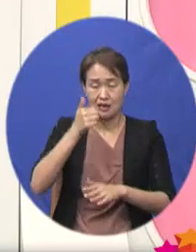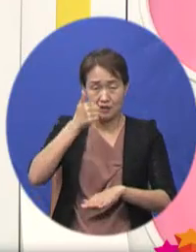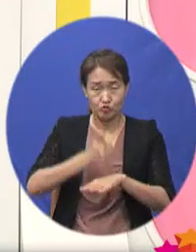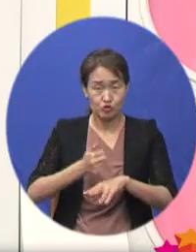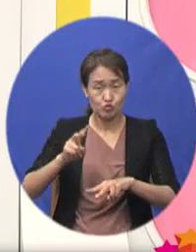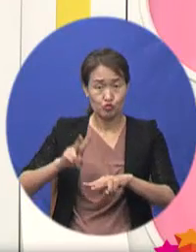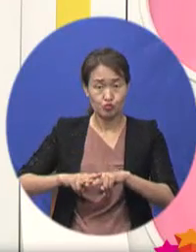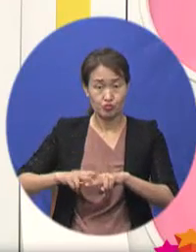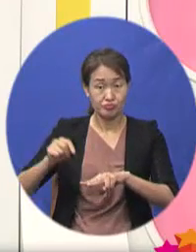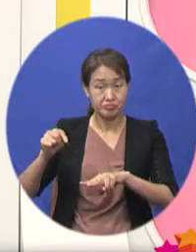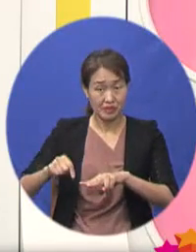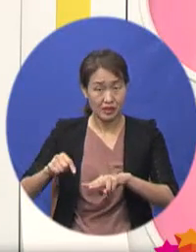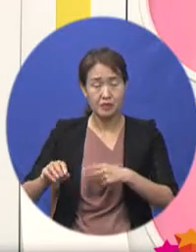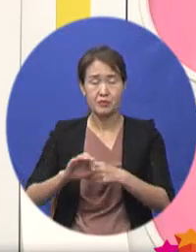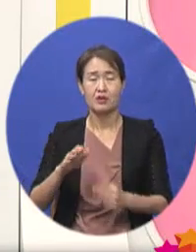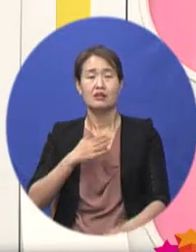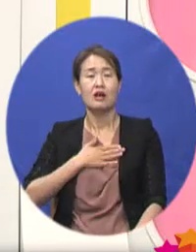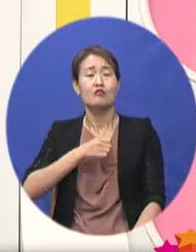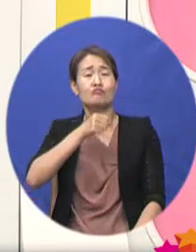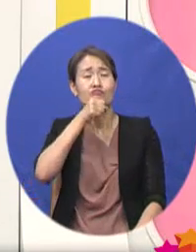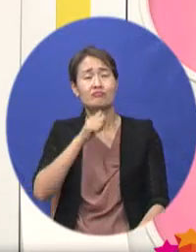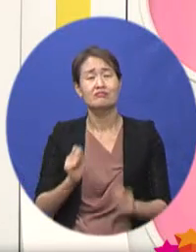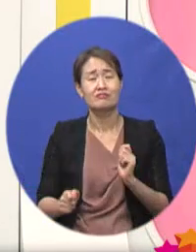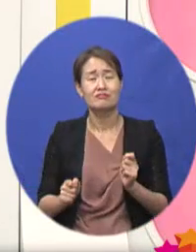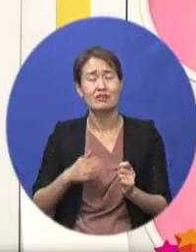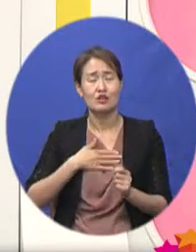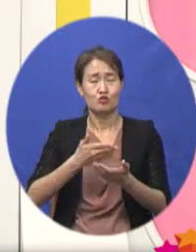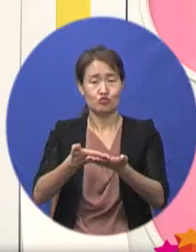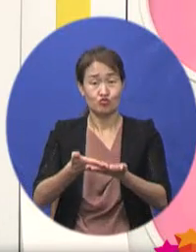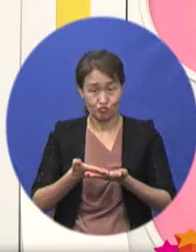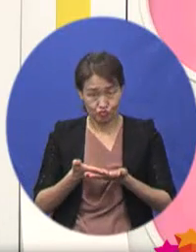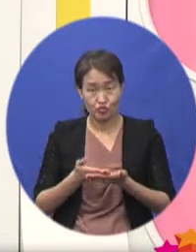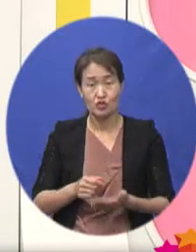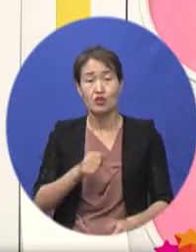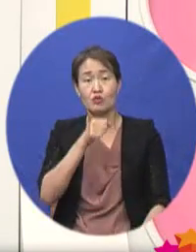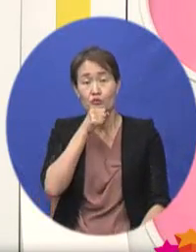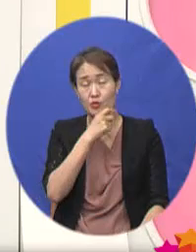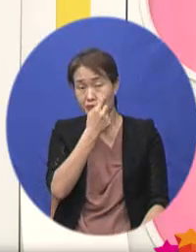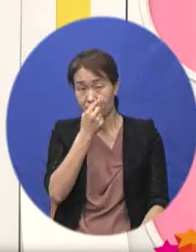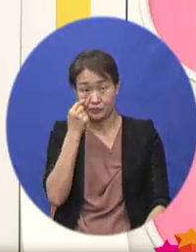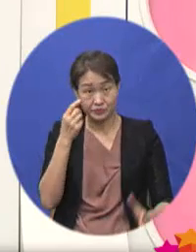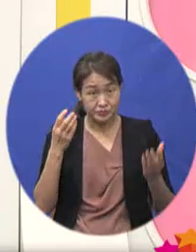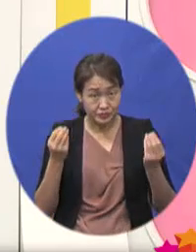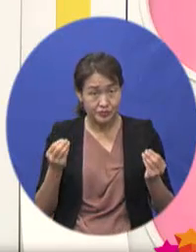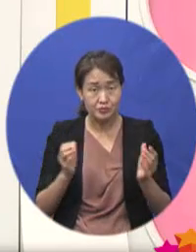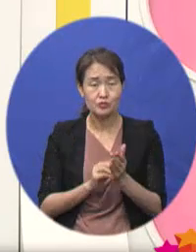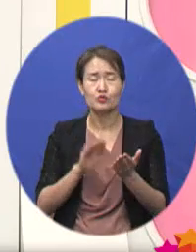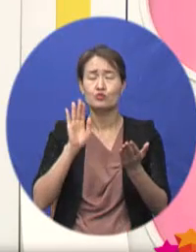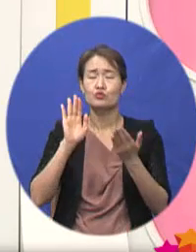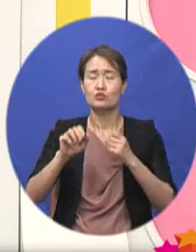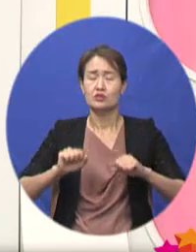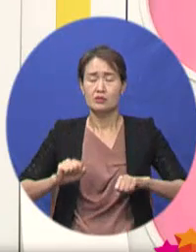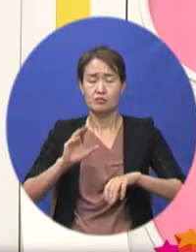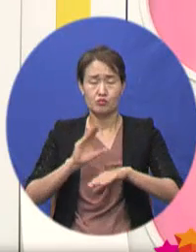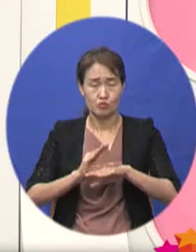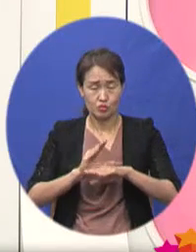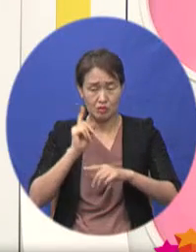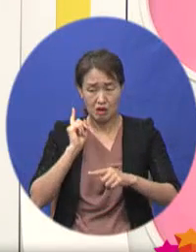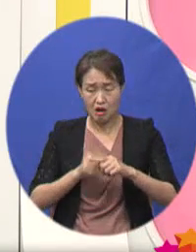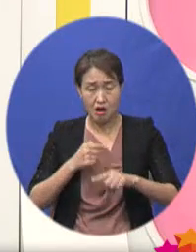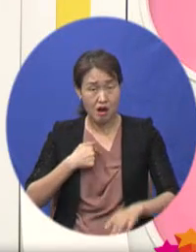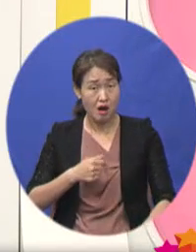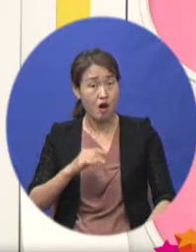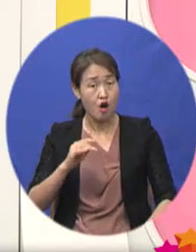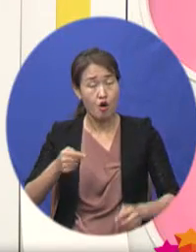우물정자를 눌러주시면 본인의 점수가 짜잔 딱 나오는데요. 예, 예, 점수 예. 확인 후에 생방송 중에 참여하고 싶으신